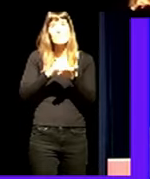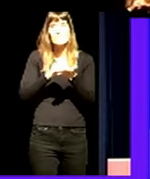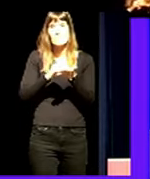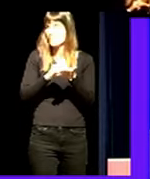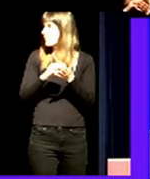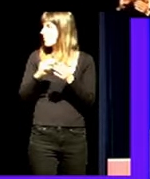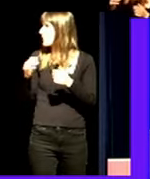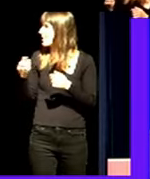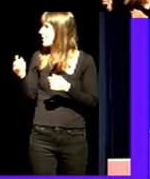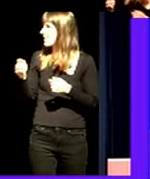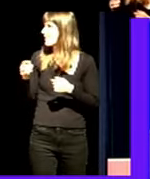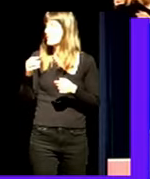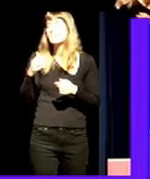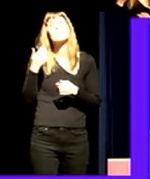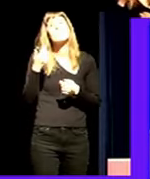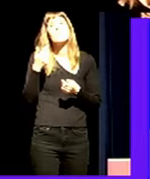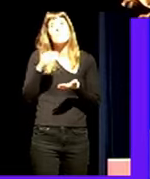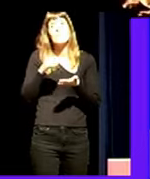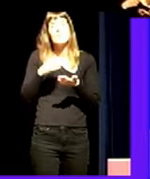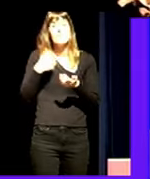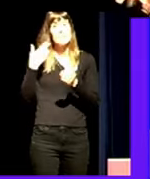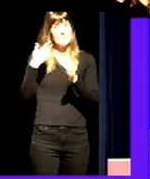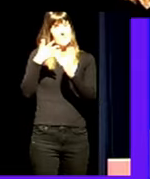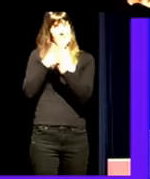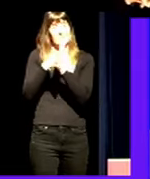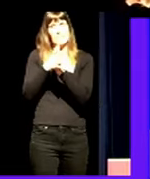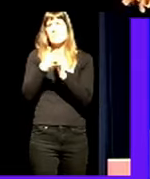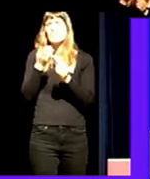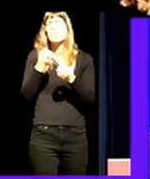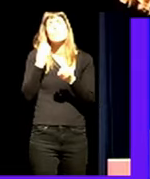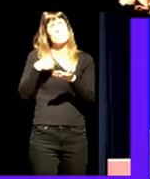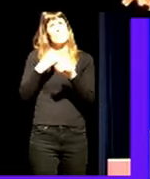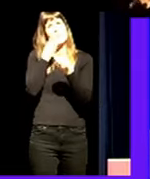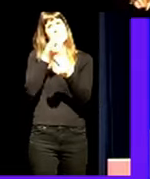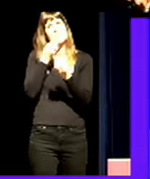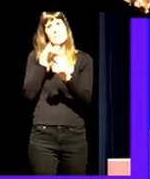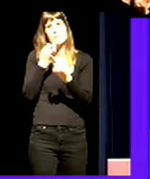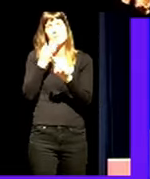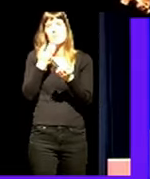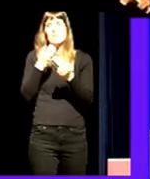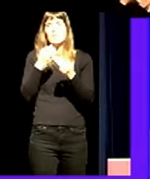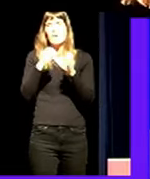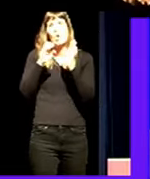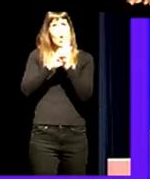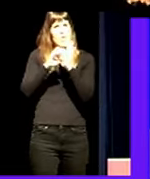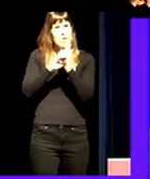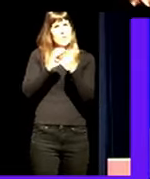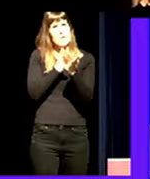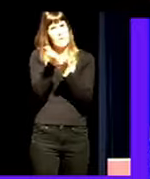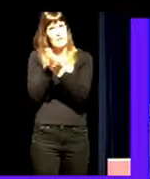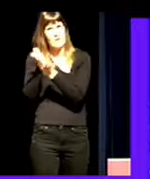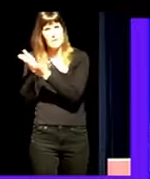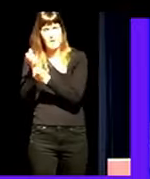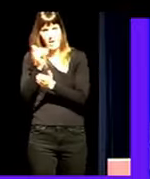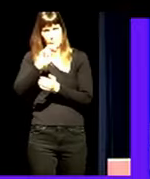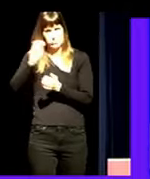bai. Jose Abilezek, ez da, komentatu egin dituen, ez da, hainbat kodigoak eta hainbat alternatibak eta hainbat egin dituen, ez